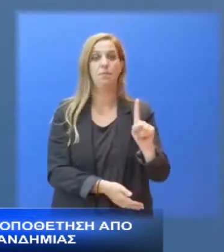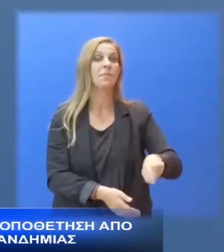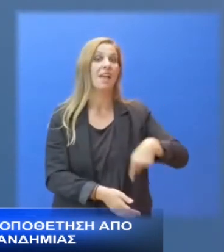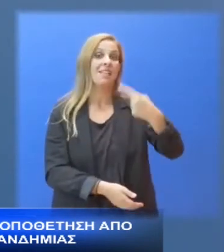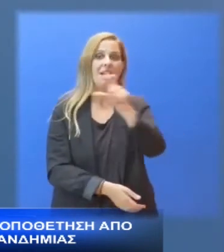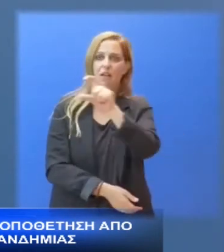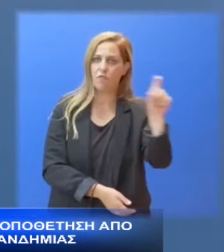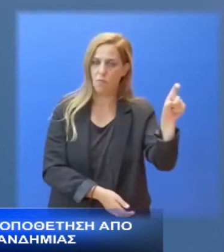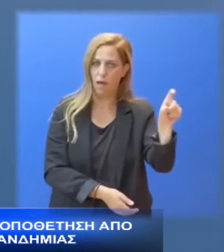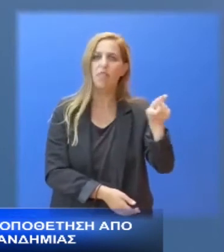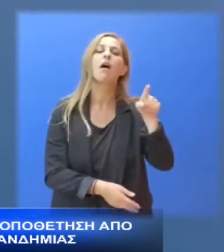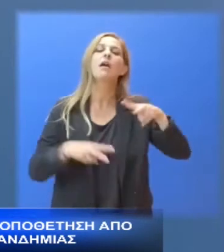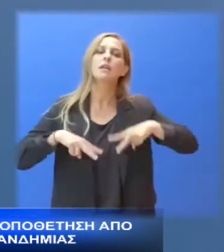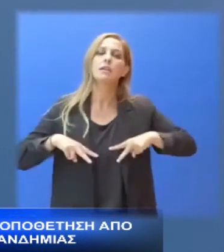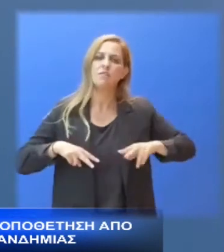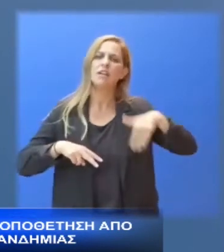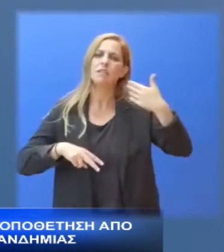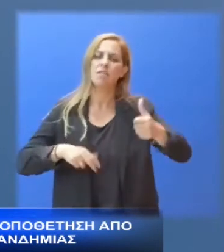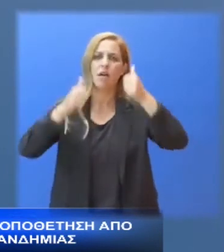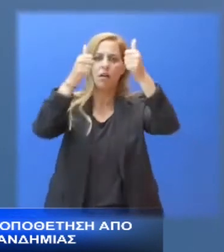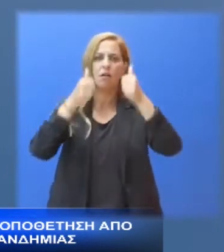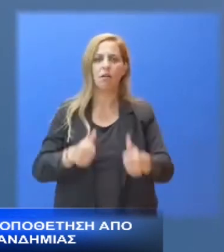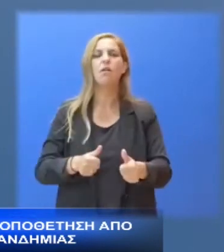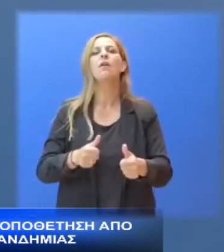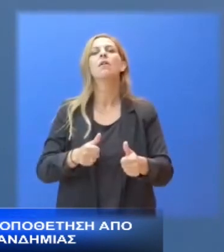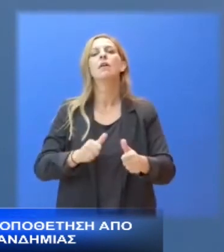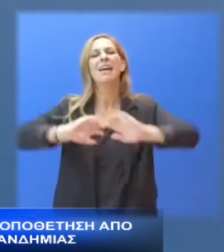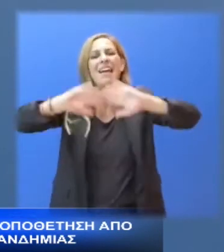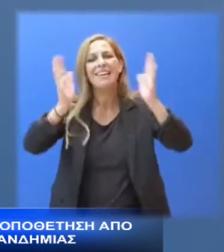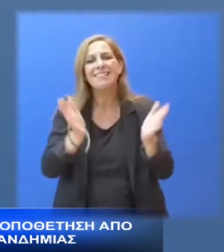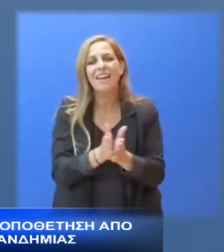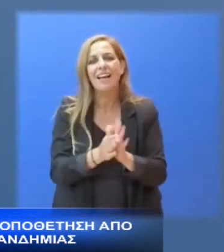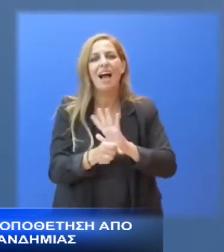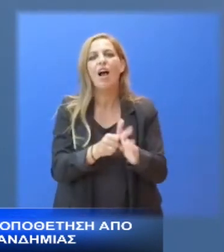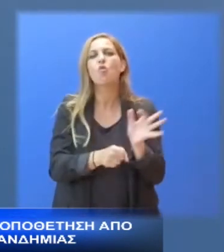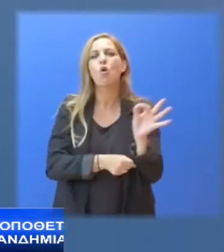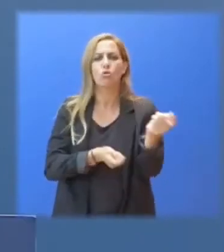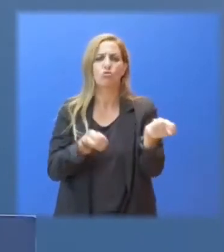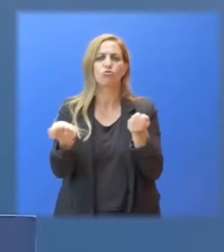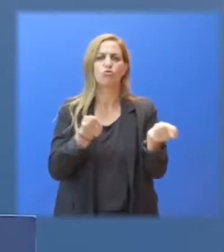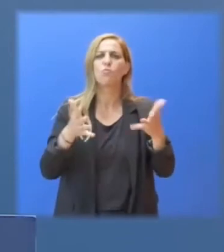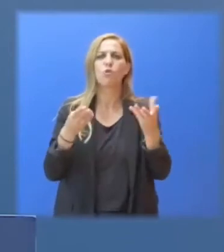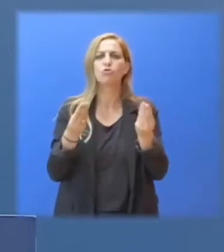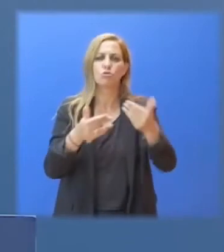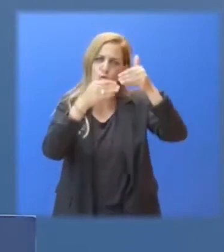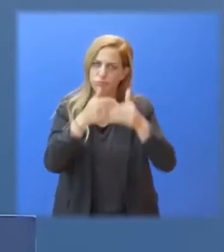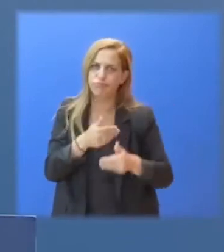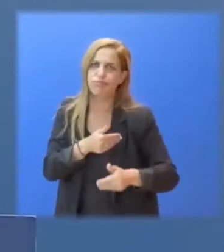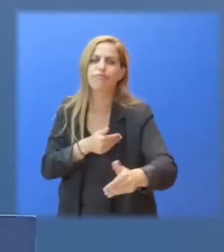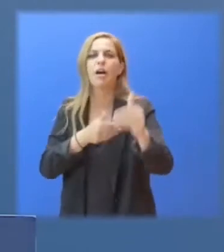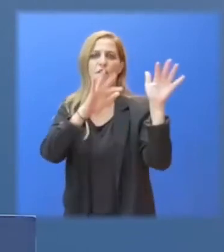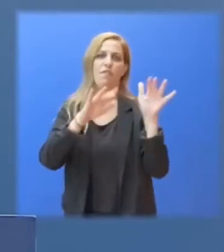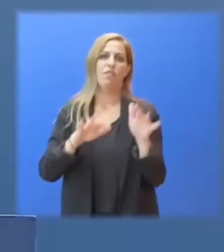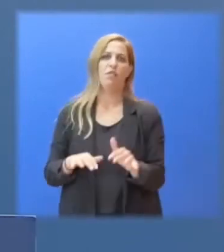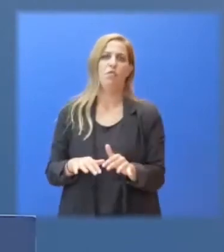υπάρξουν ανακοινώσεις από την πλευρά της κυβέρνησης συνολικά για το πλαίσιο διαχείρισης της πανδημίας, έτσι όπως διαμορφώνεται η